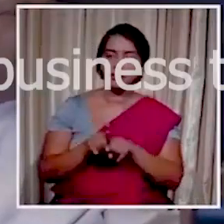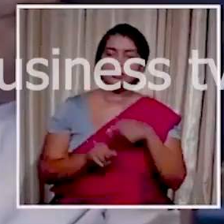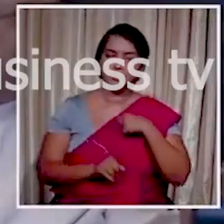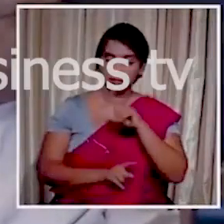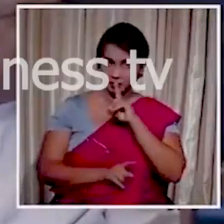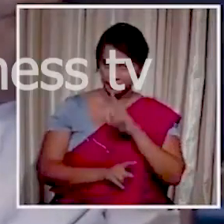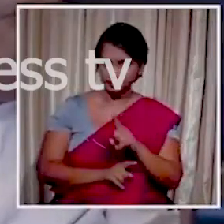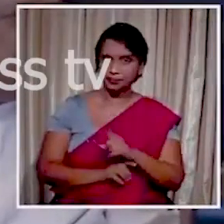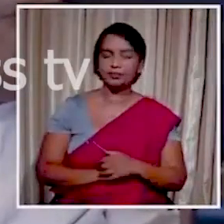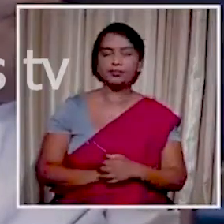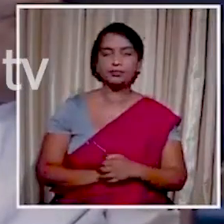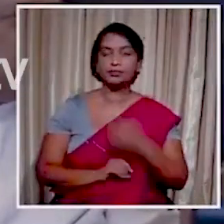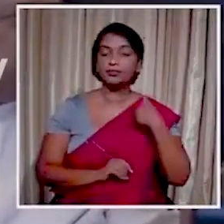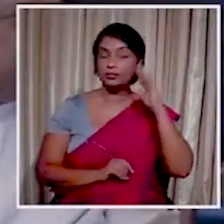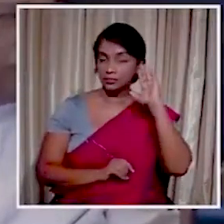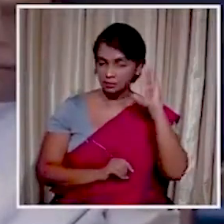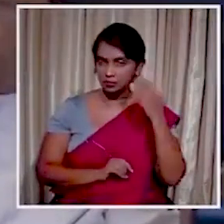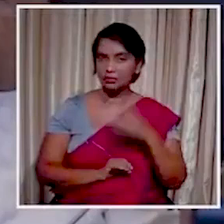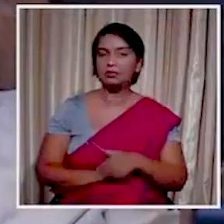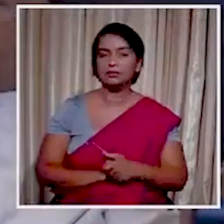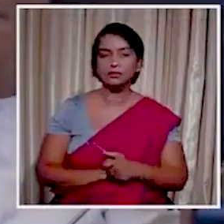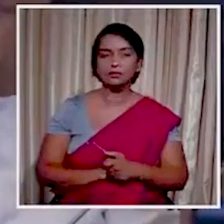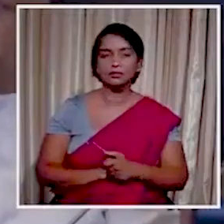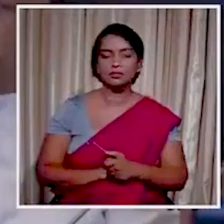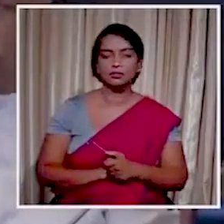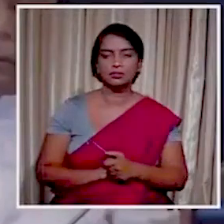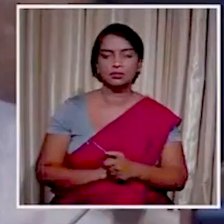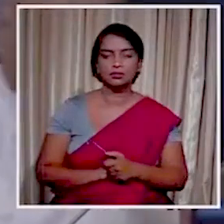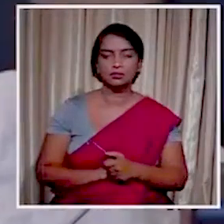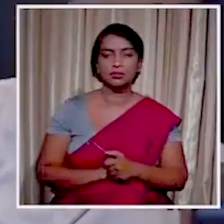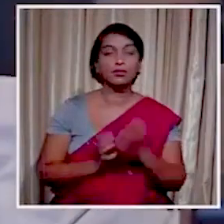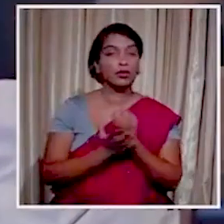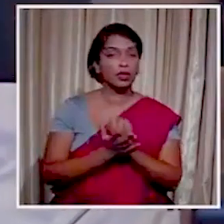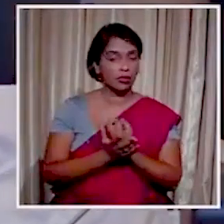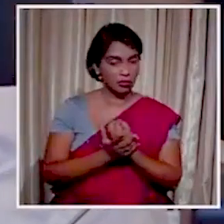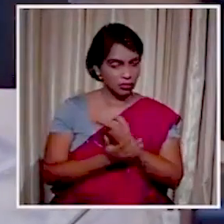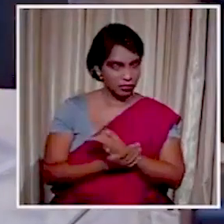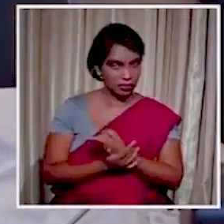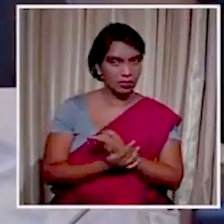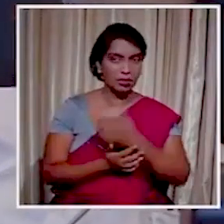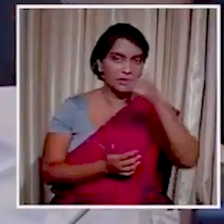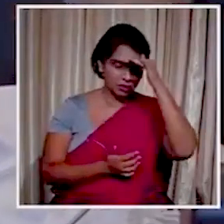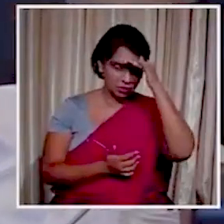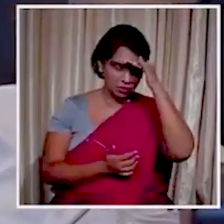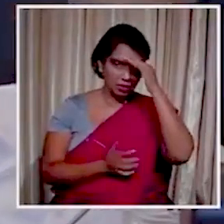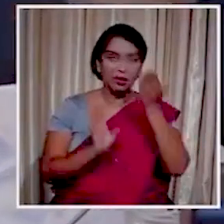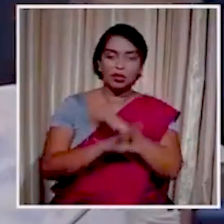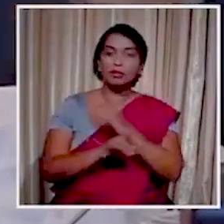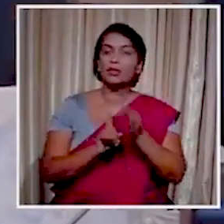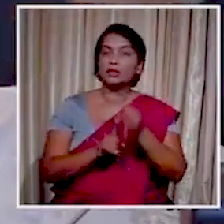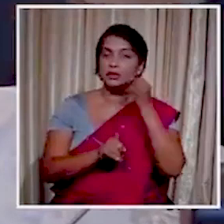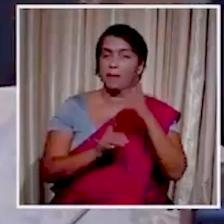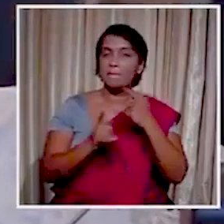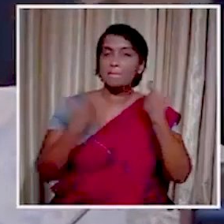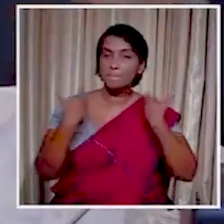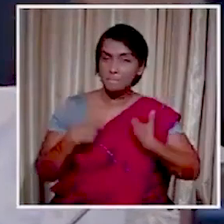තිබෙනවා විශේෂයෙන්ම ශ්‍රී ලංකා පොදුජන පෙරමුණේ නායක හිටපු ජනාධිපති